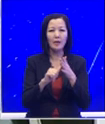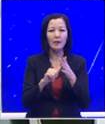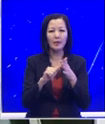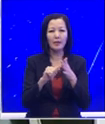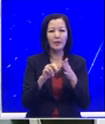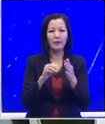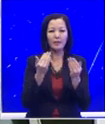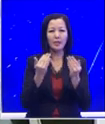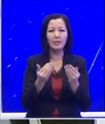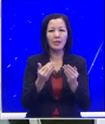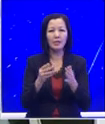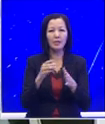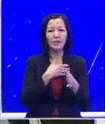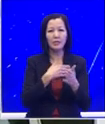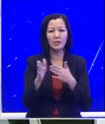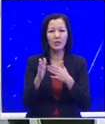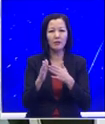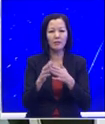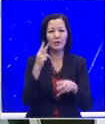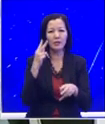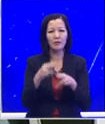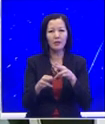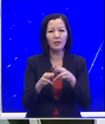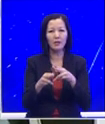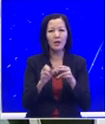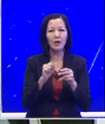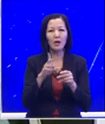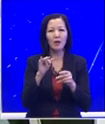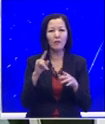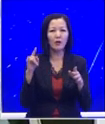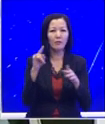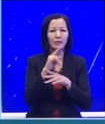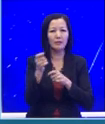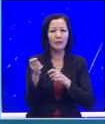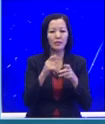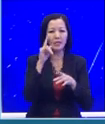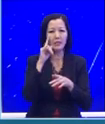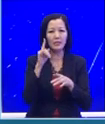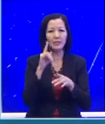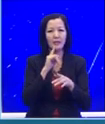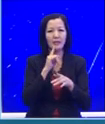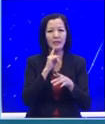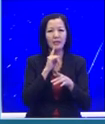самолета. Принять исчерпывающие меры по завершению комплектования АО «Авиационная администрация Казахстана»